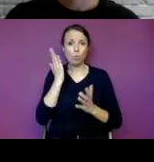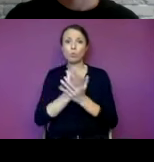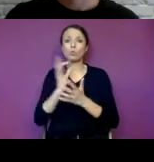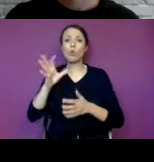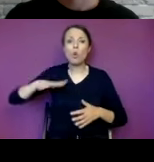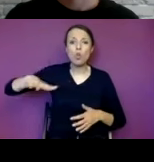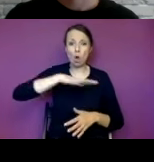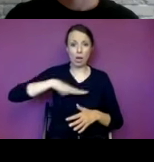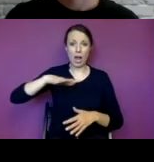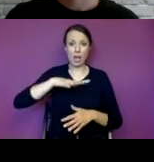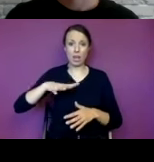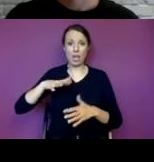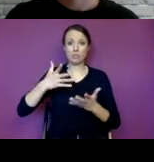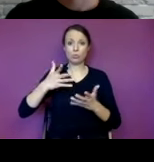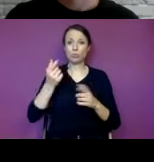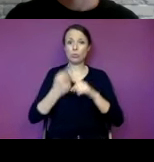który